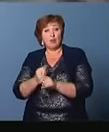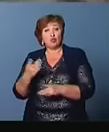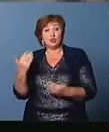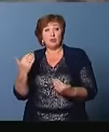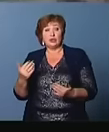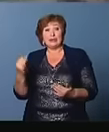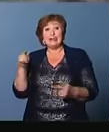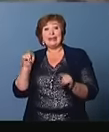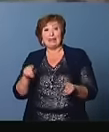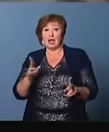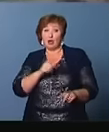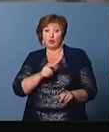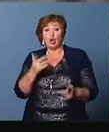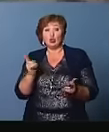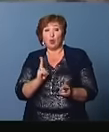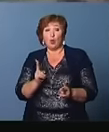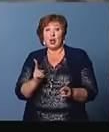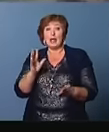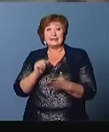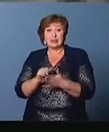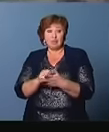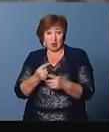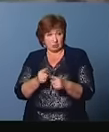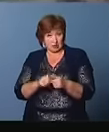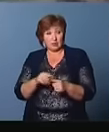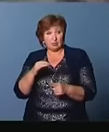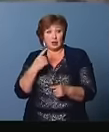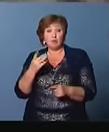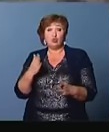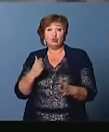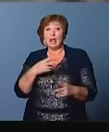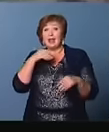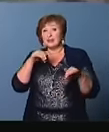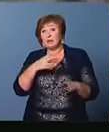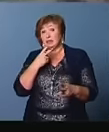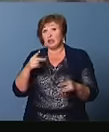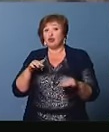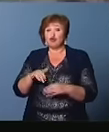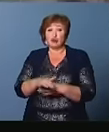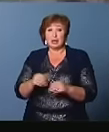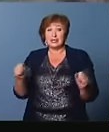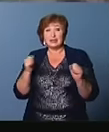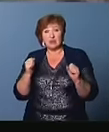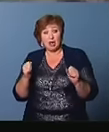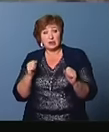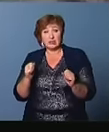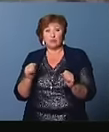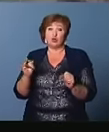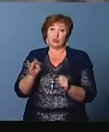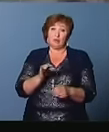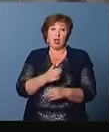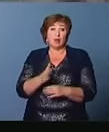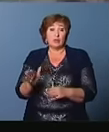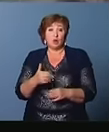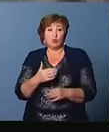виде казарм. По-другому я не назову, потому что хочется иметь что-то общее, большое, не то что большое, а